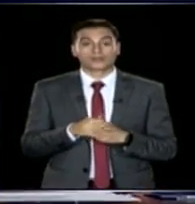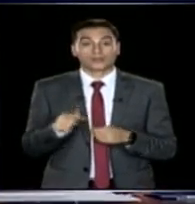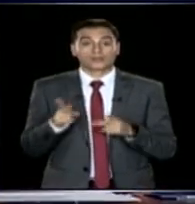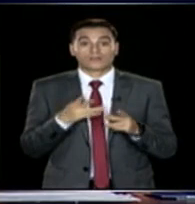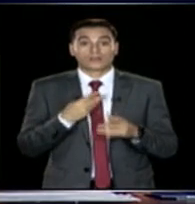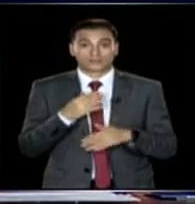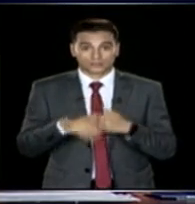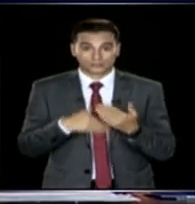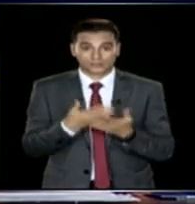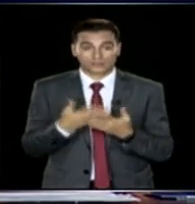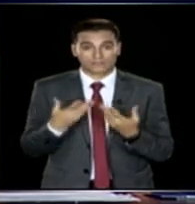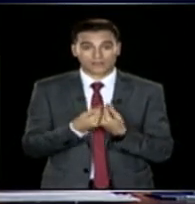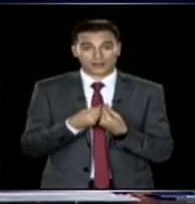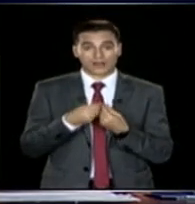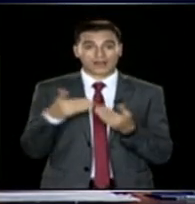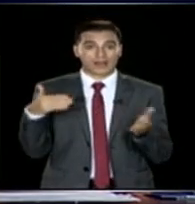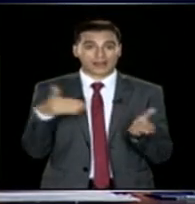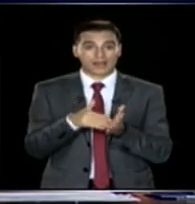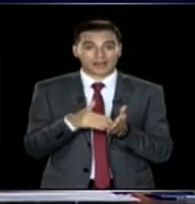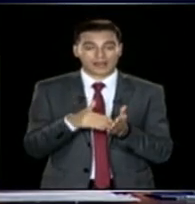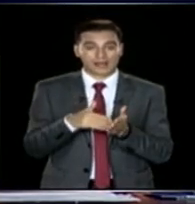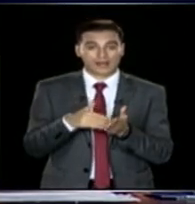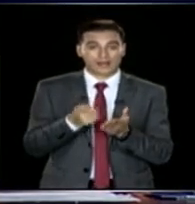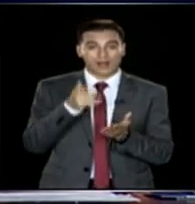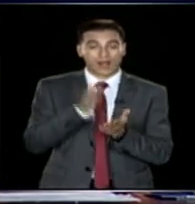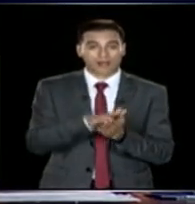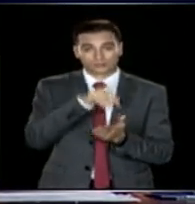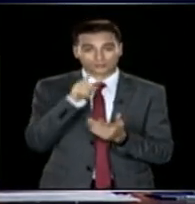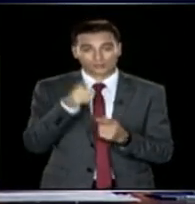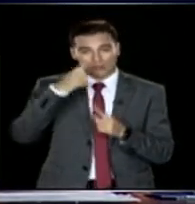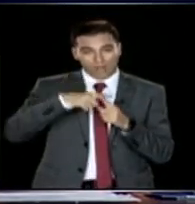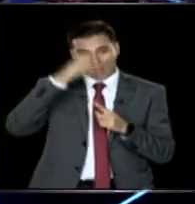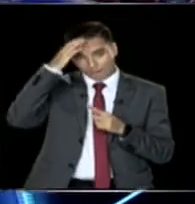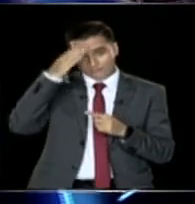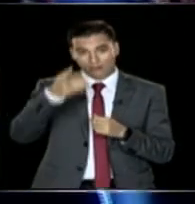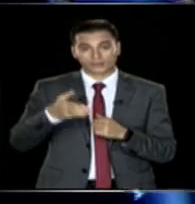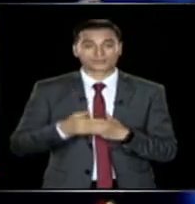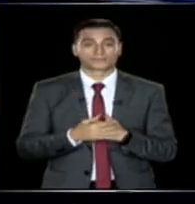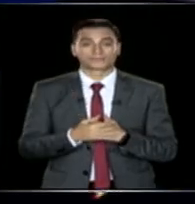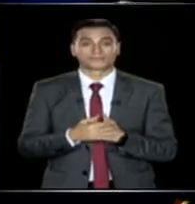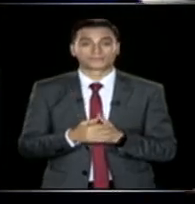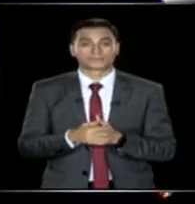هنخرج فاصل وهنرجع مرة تانية مع آخر فقرة، فقرة عجلة الحظ والعباقرة.